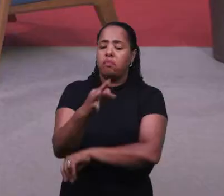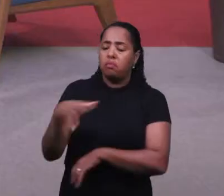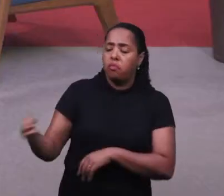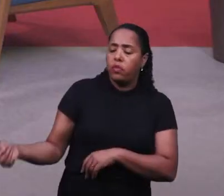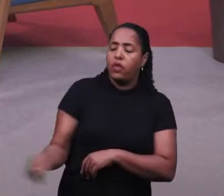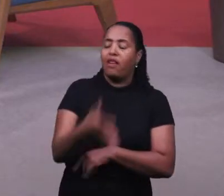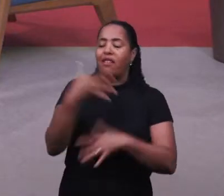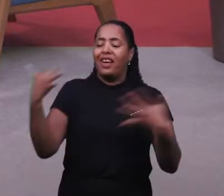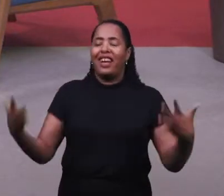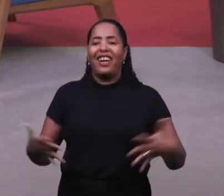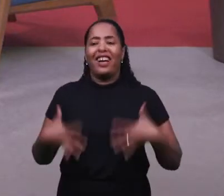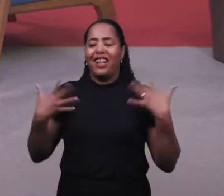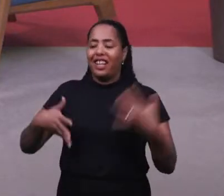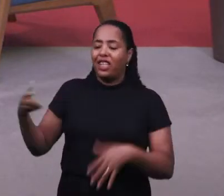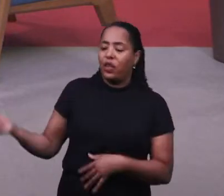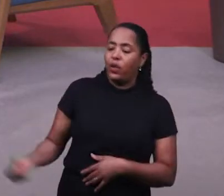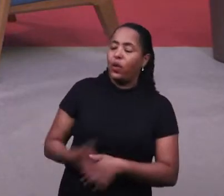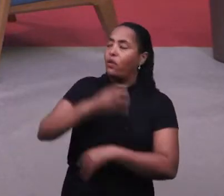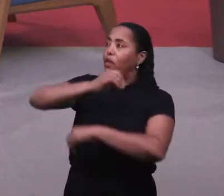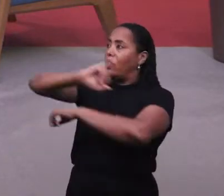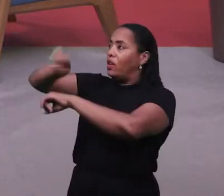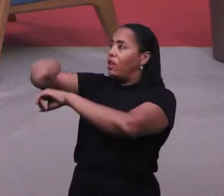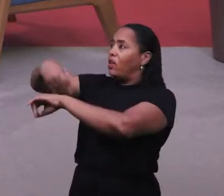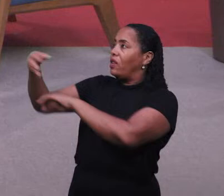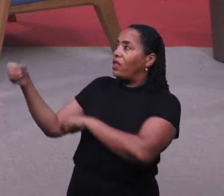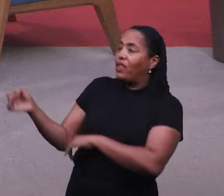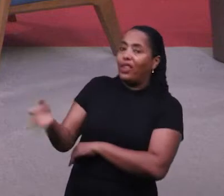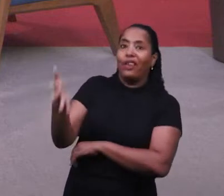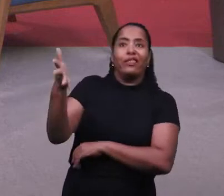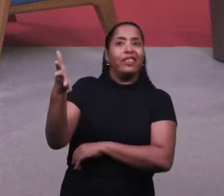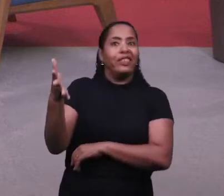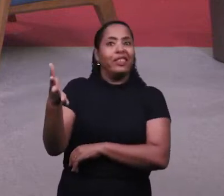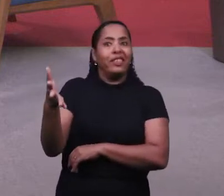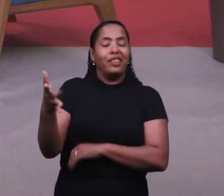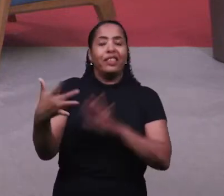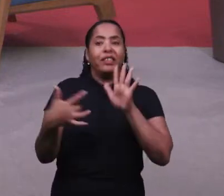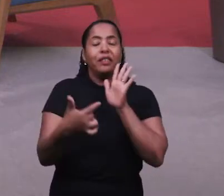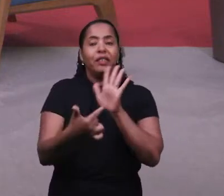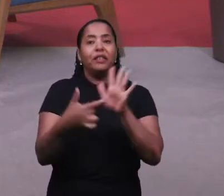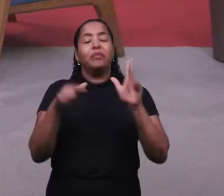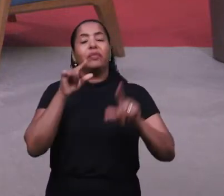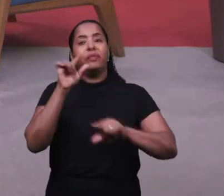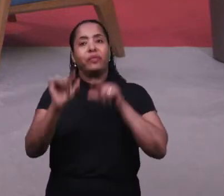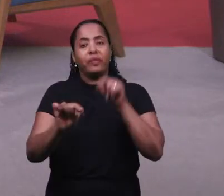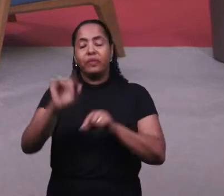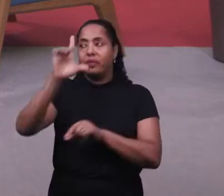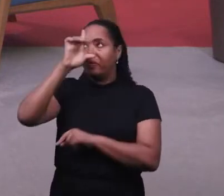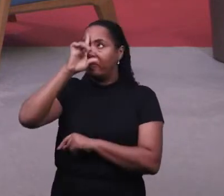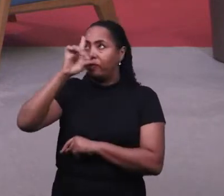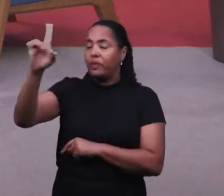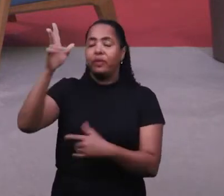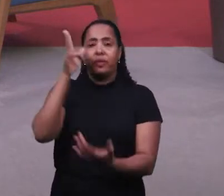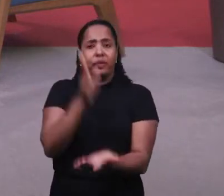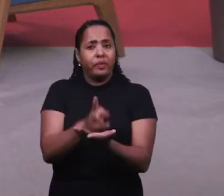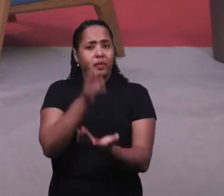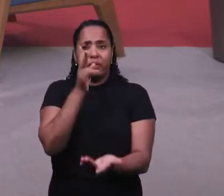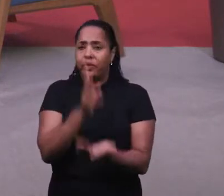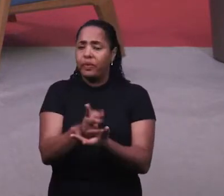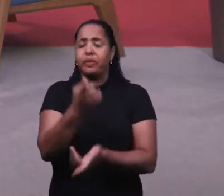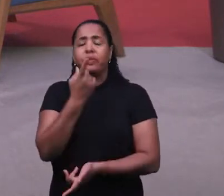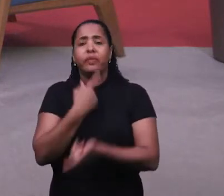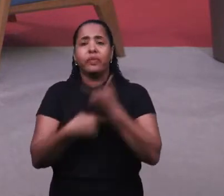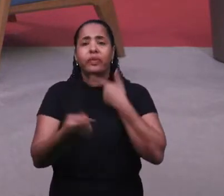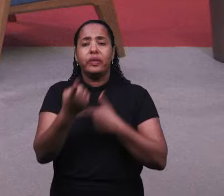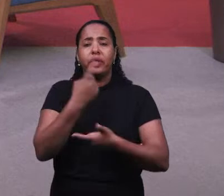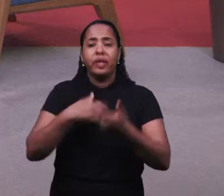vie, nouvelle espérance, nouvelle Jérusalem. Et en montrant que Dieu, il